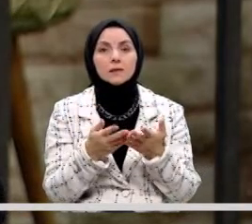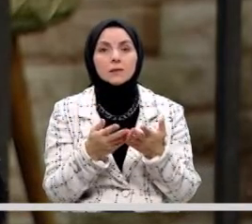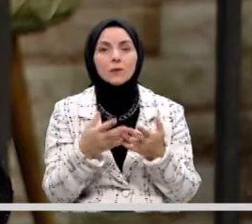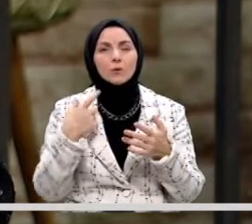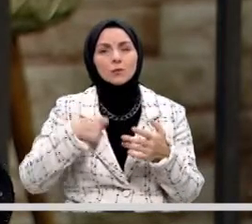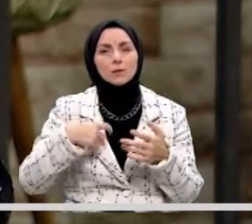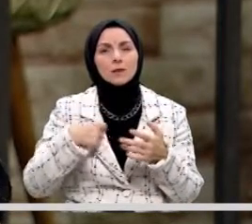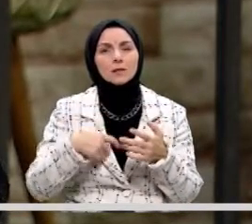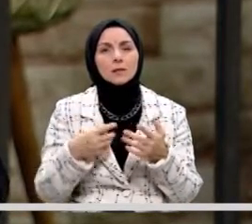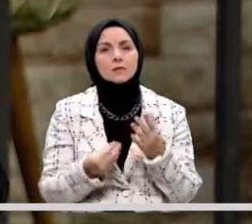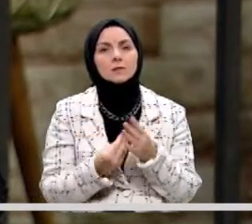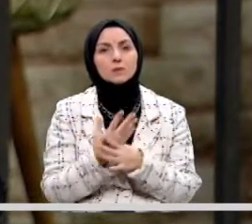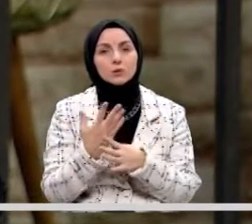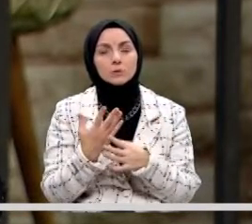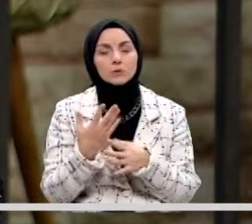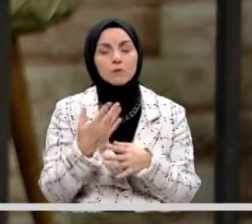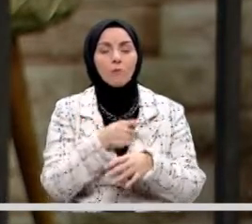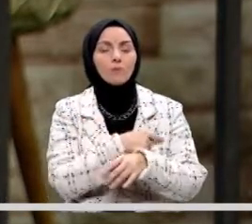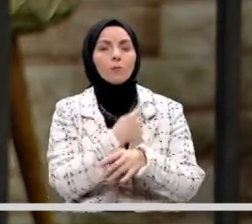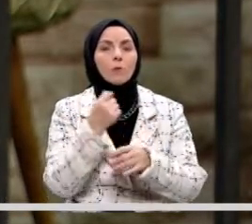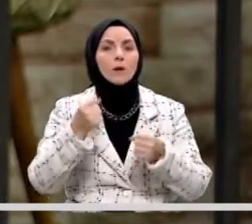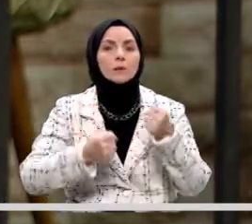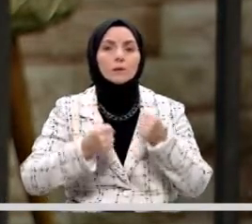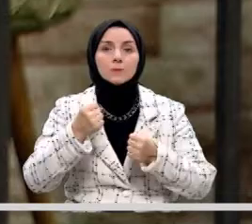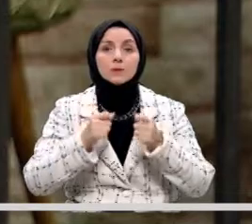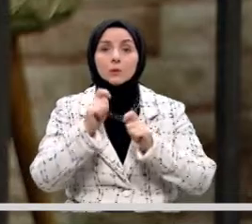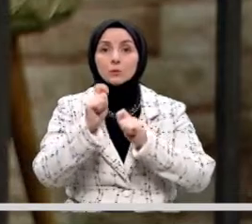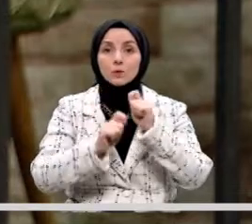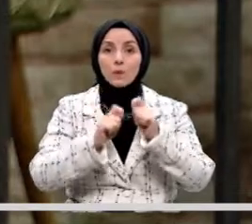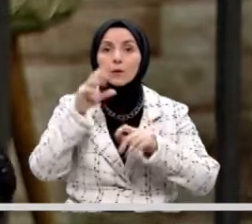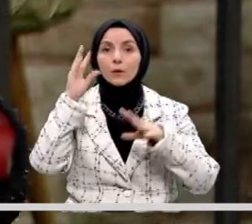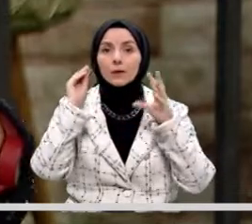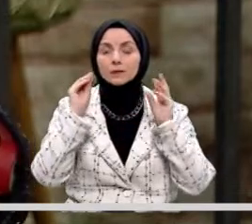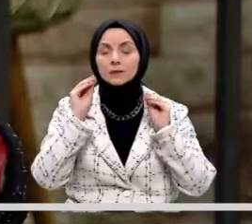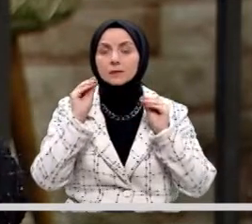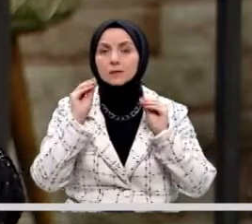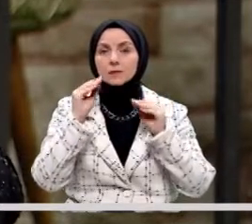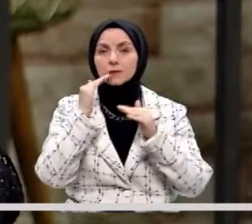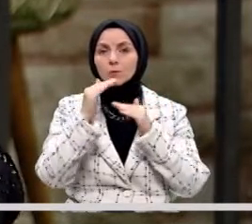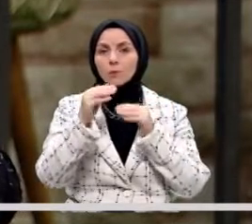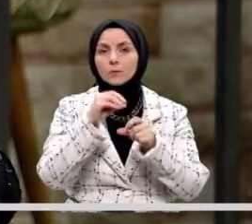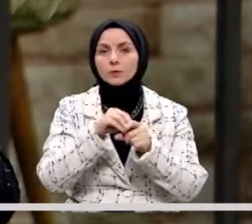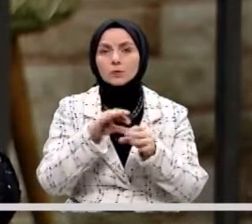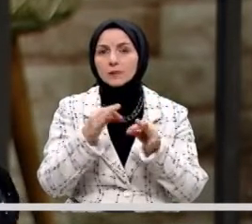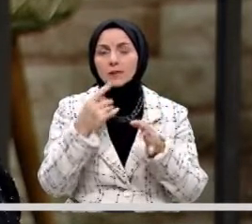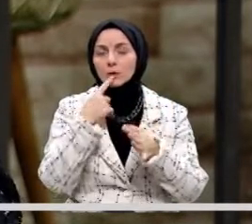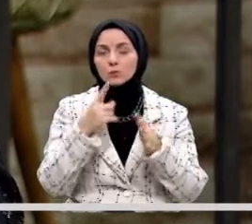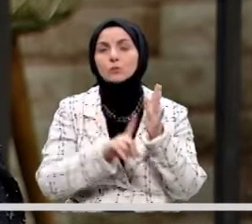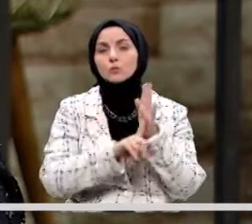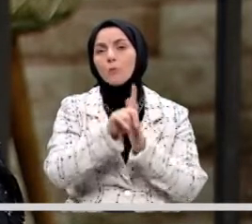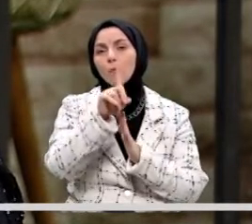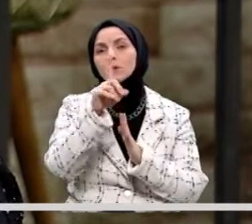Yani siz normal de işte bir araba kullanmayı öğrendiyseniz toplum içinde ne diyorsunuz Ben Bunu başardım diyorsun Bu size bir